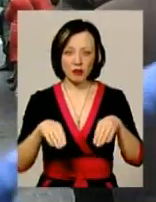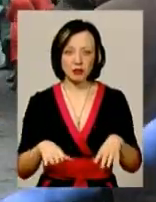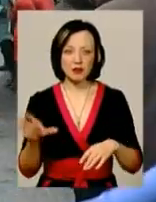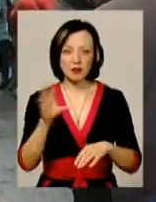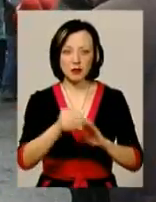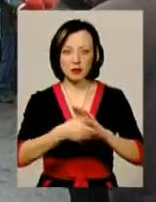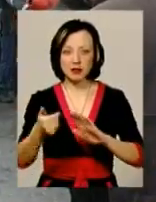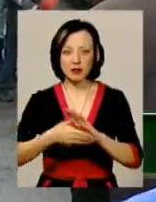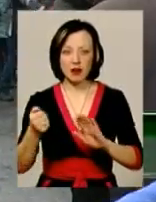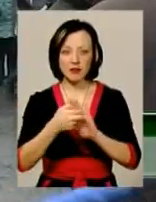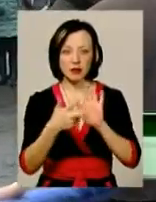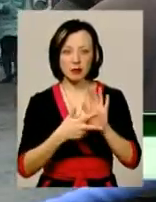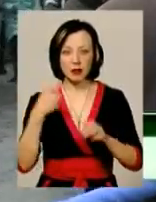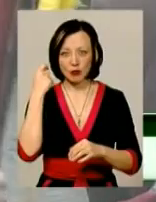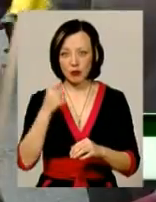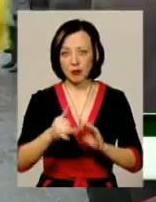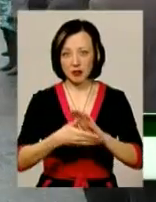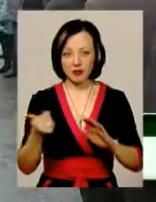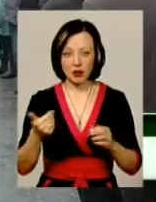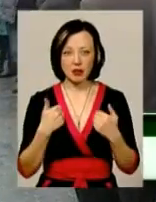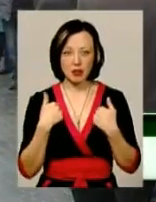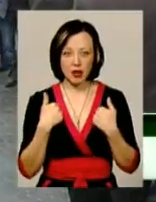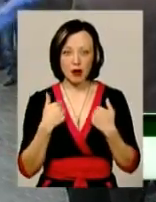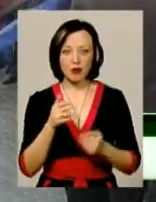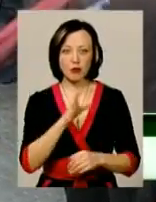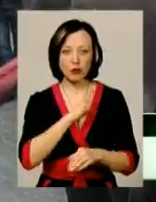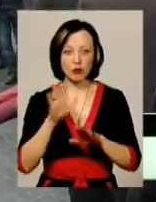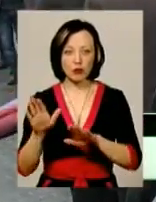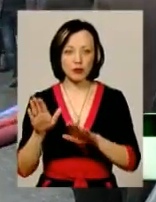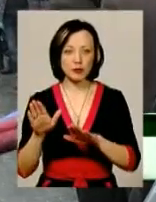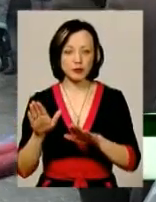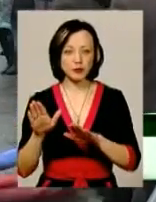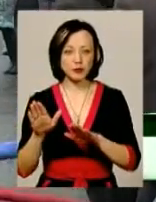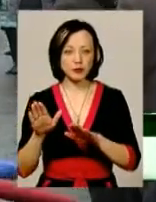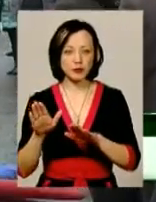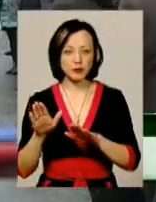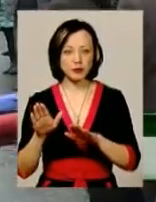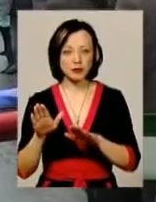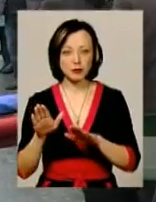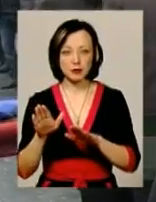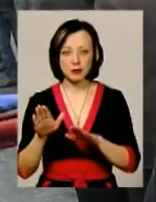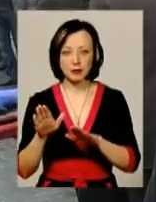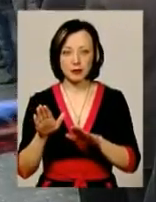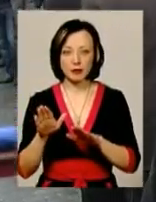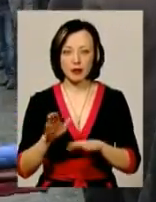призивали, 18 років призвали. Я перебував в провінції